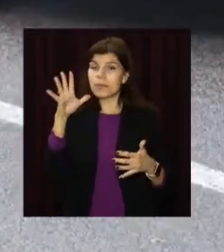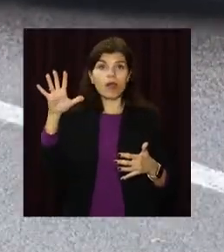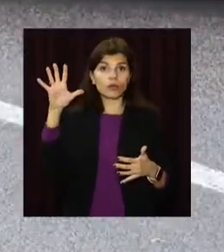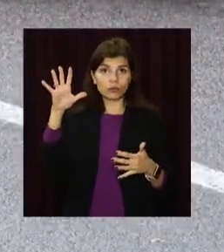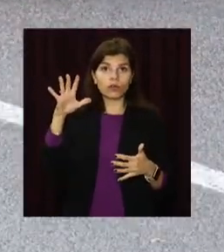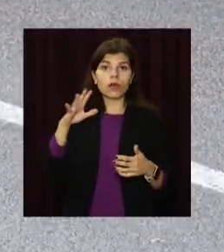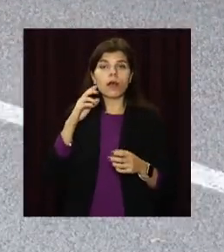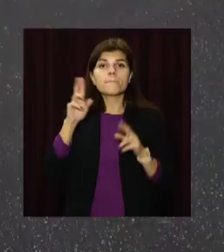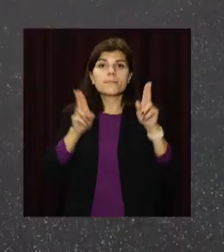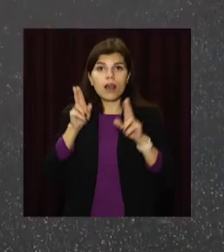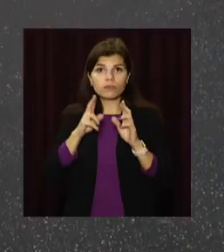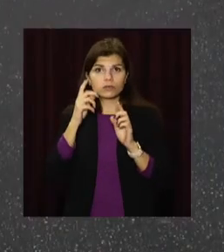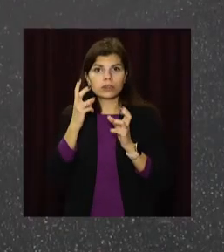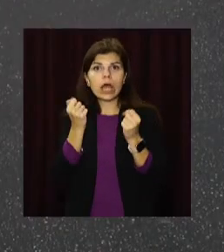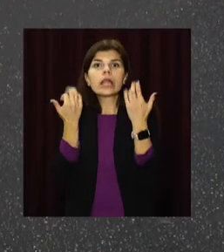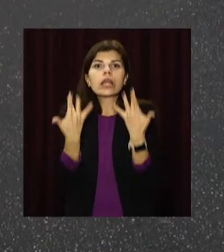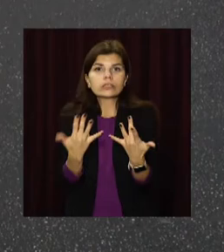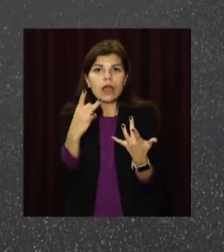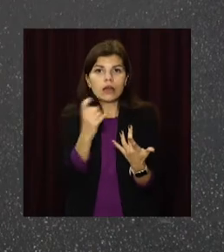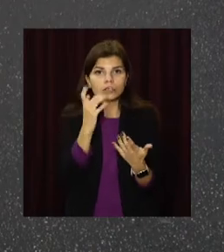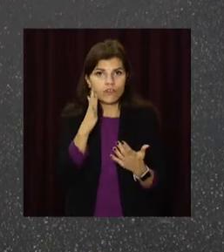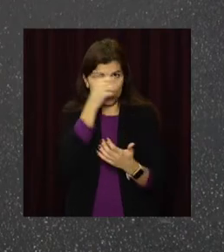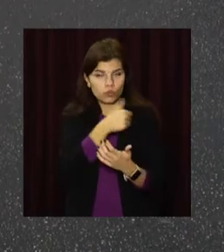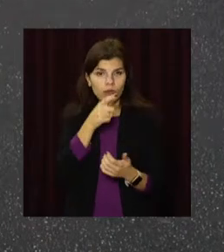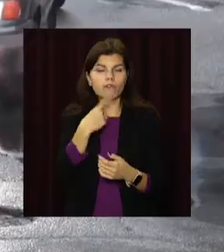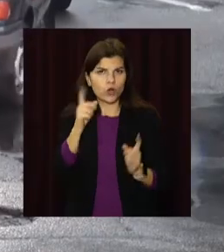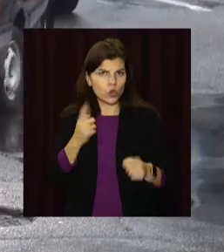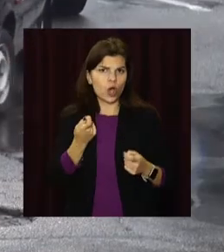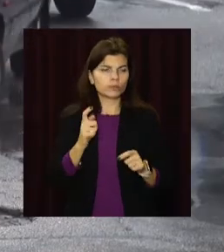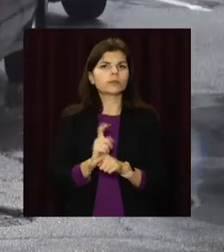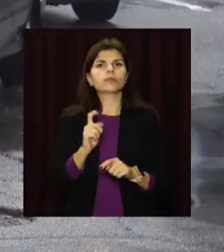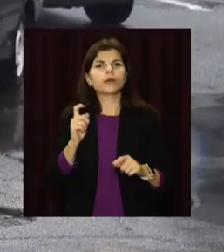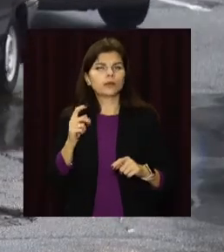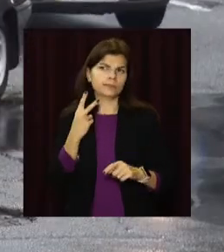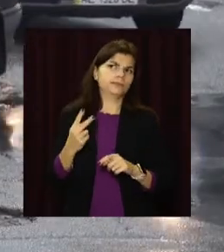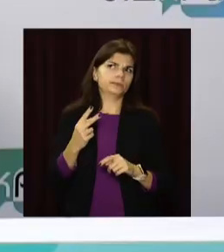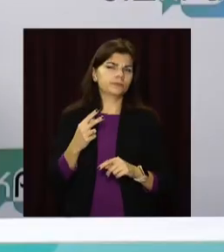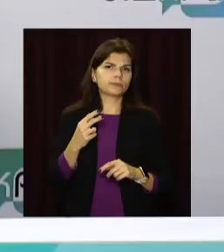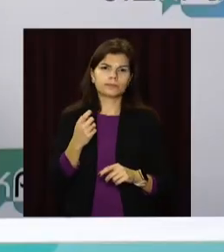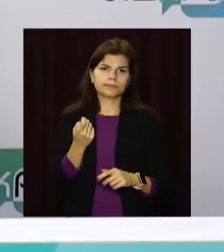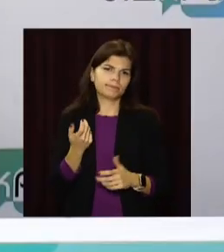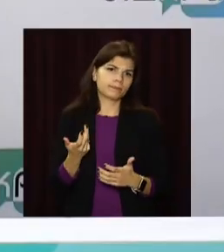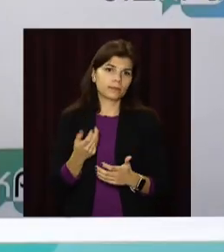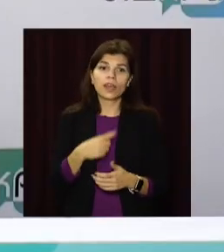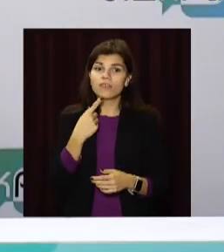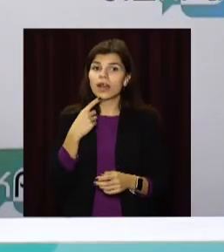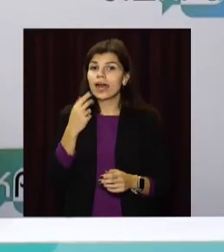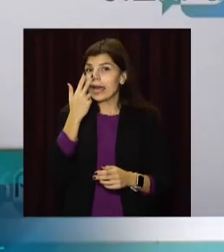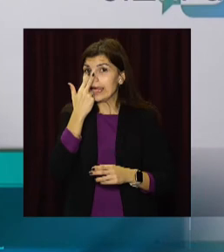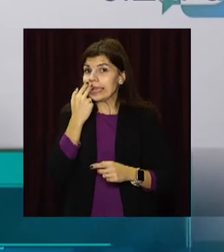дорожнього руху змінювали по кілька разів на рік. Чоловік також скептично ставиться до нововведень. Традиція –